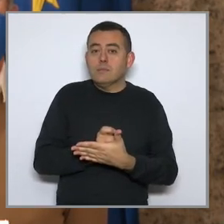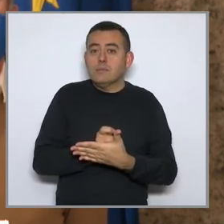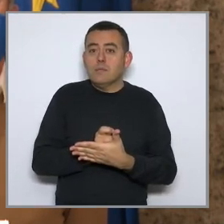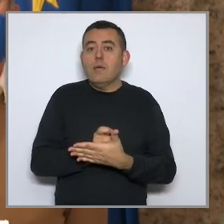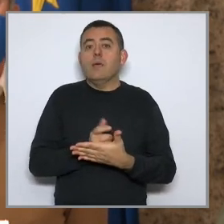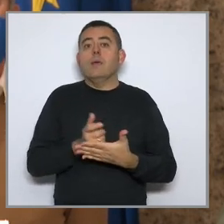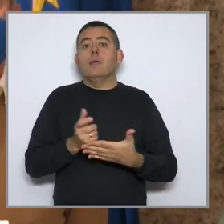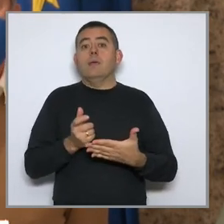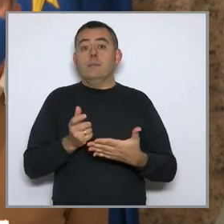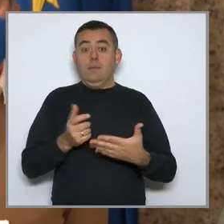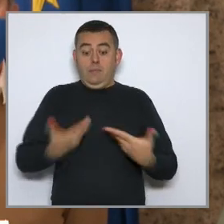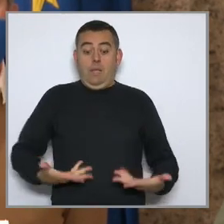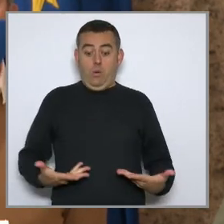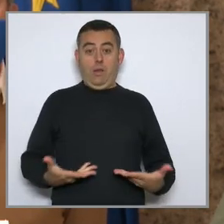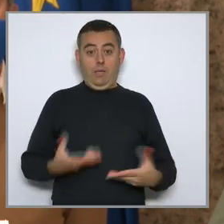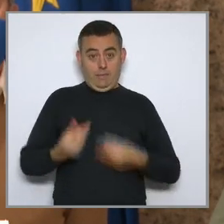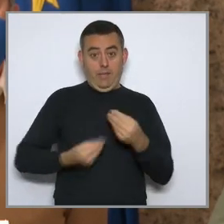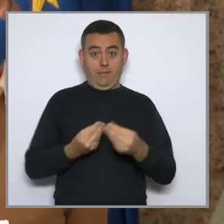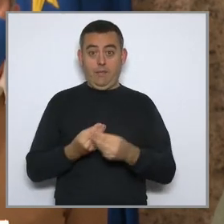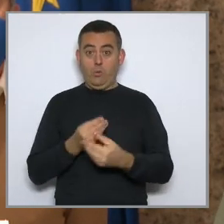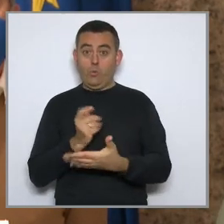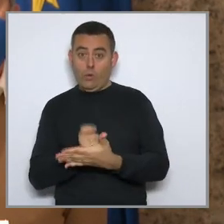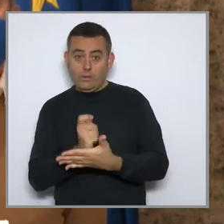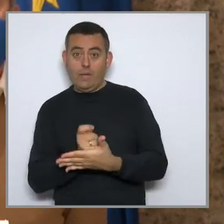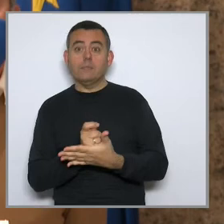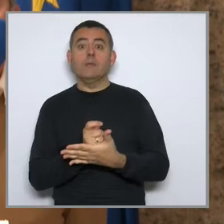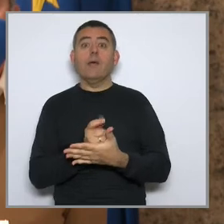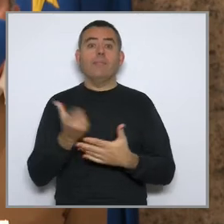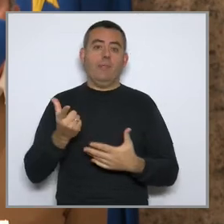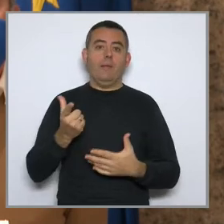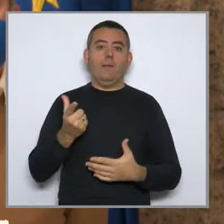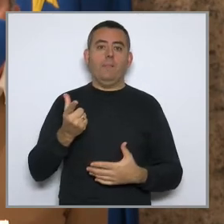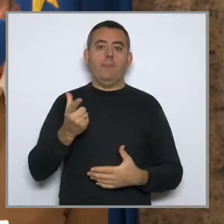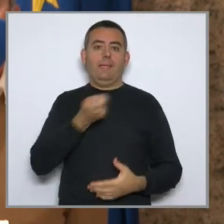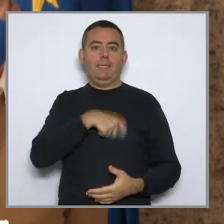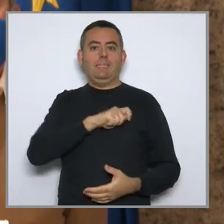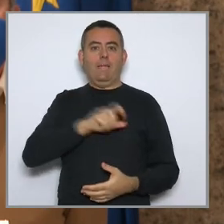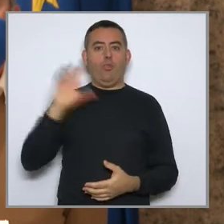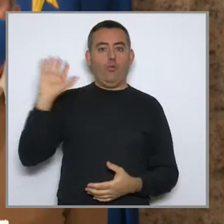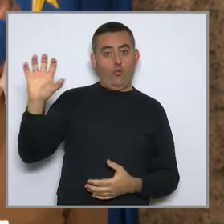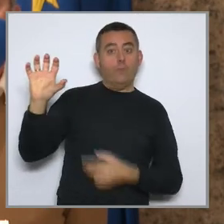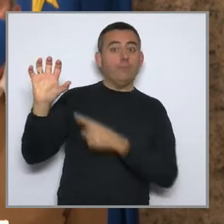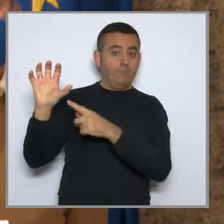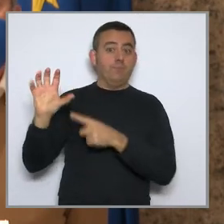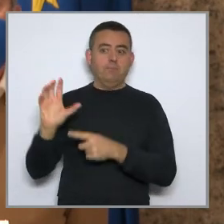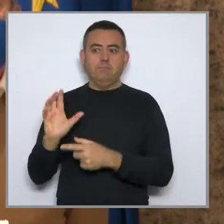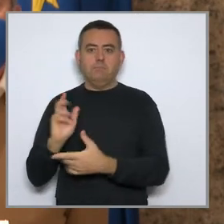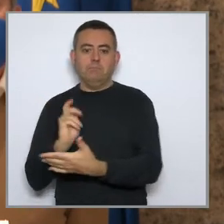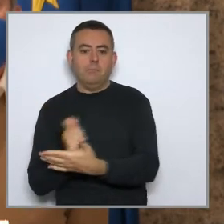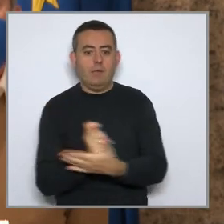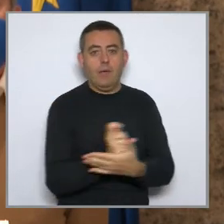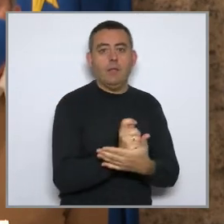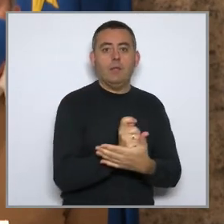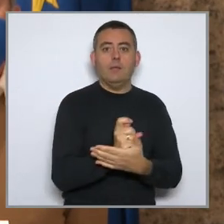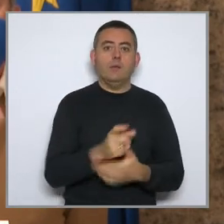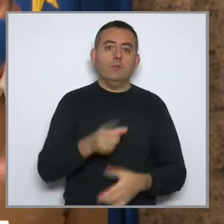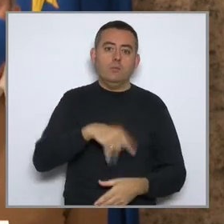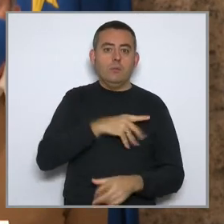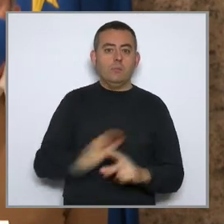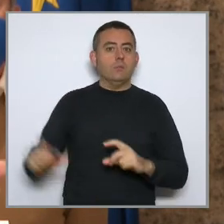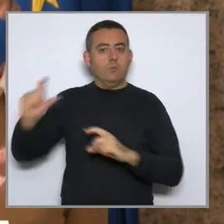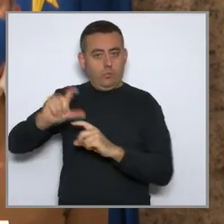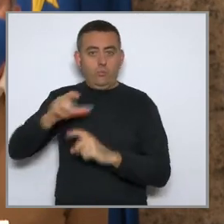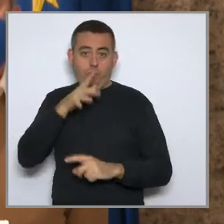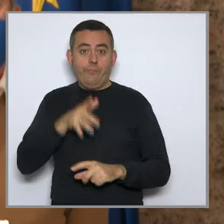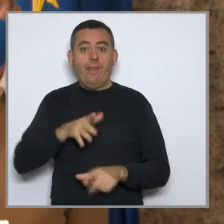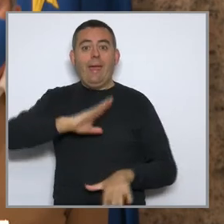aportacions que en aquest moment s'estan fent per part de l'Estat, ja que tindre en compte que aquestes no són les ajudes úniques, que estan els ERTOs, que continuaran